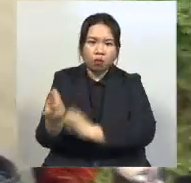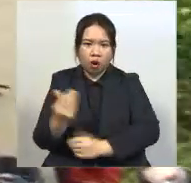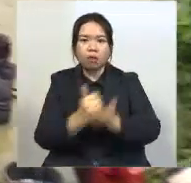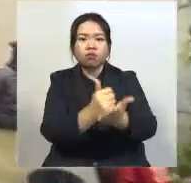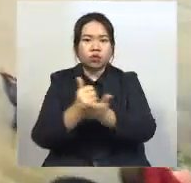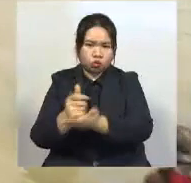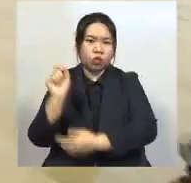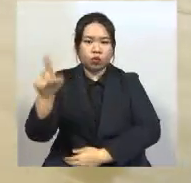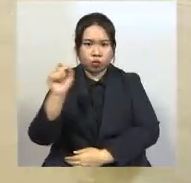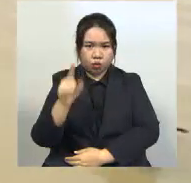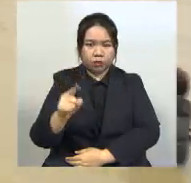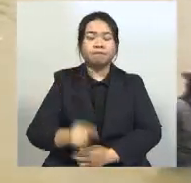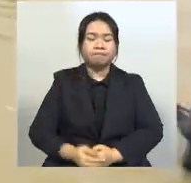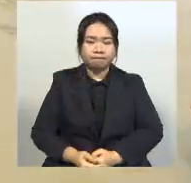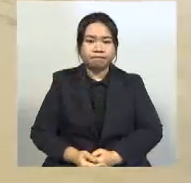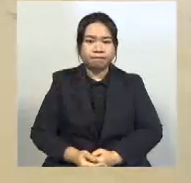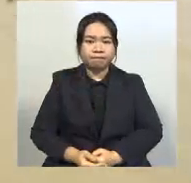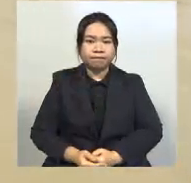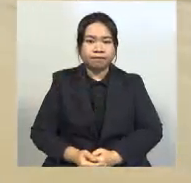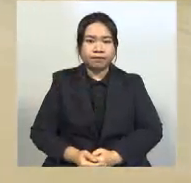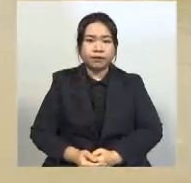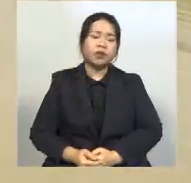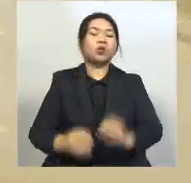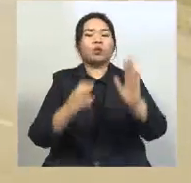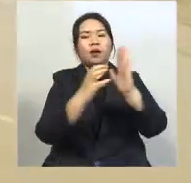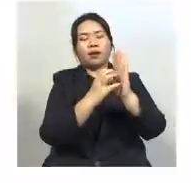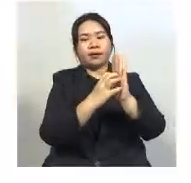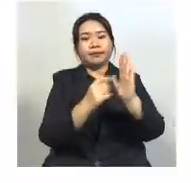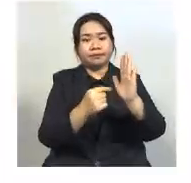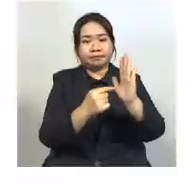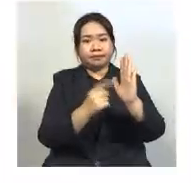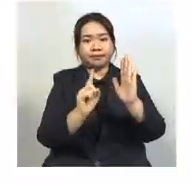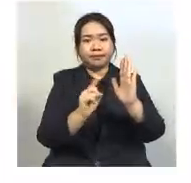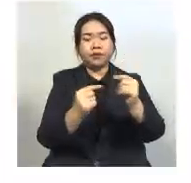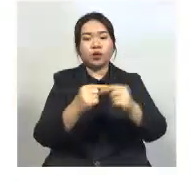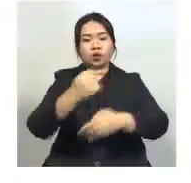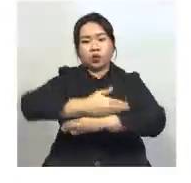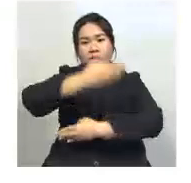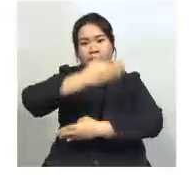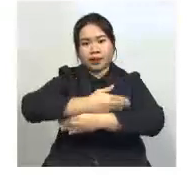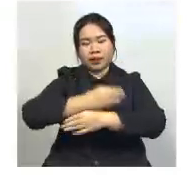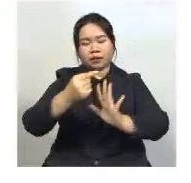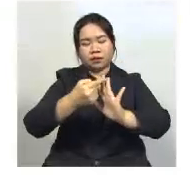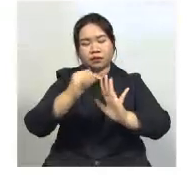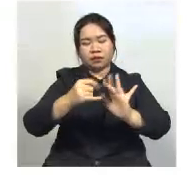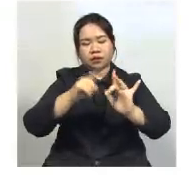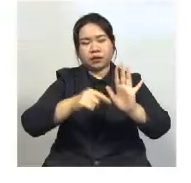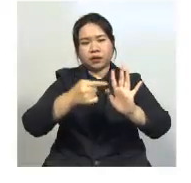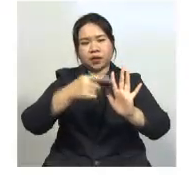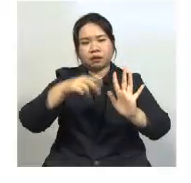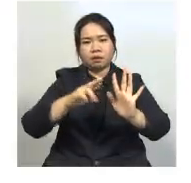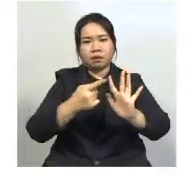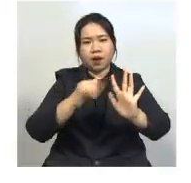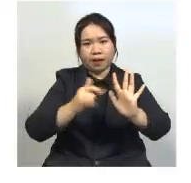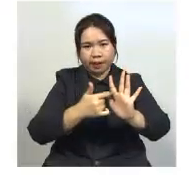ดยเร็วที่สุดแล้วนะครับ มาดูพื้นที่ภาคกลางกันบ้างนะคะอย่างที่เขื่อนเจ้าพระยาตอนนี้มีการปรับล